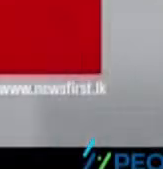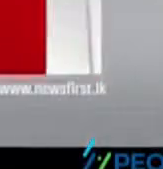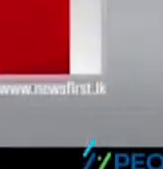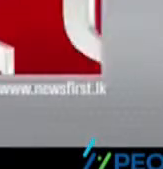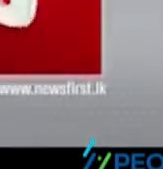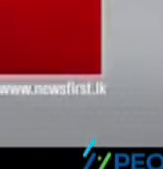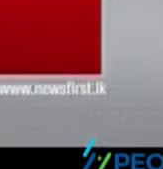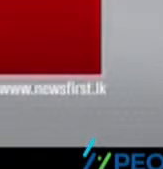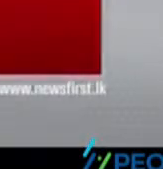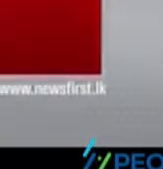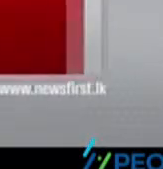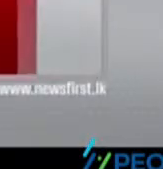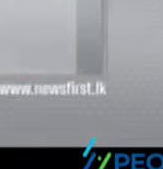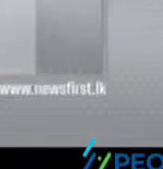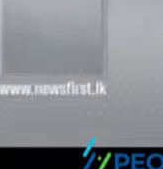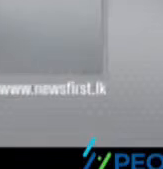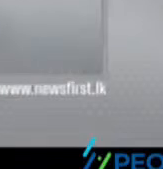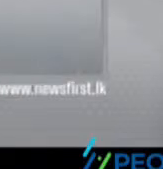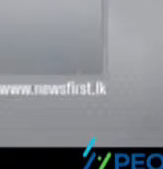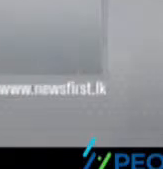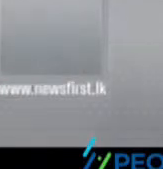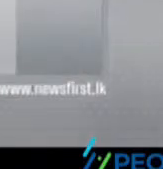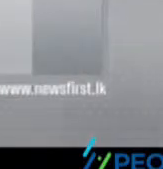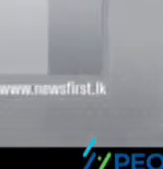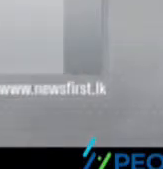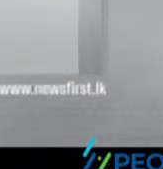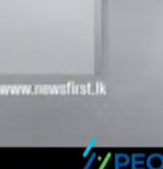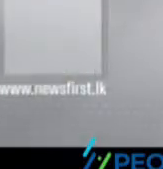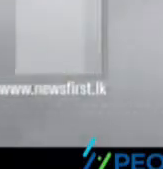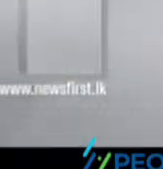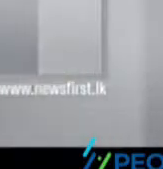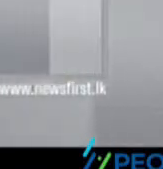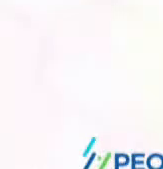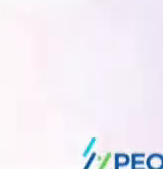News First headlines. Pradhana Anugraha.